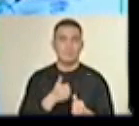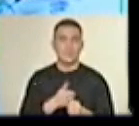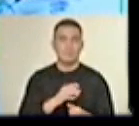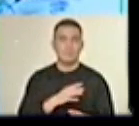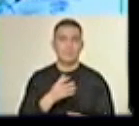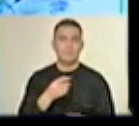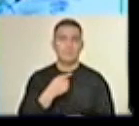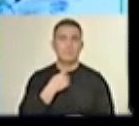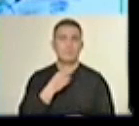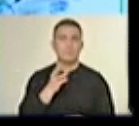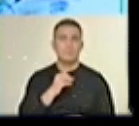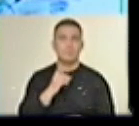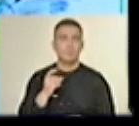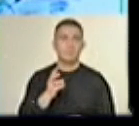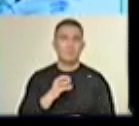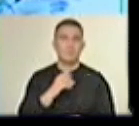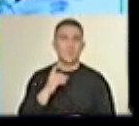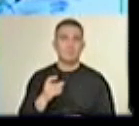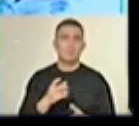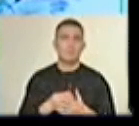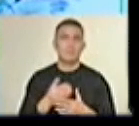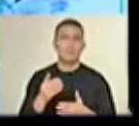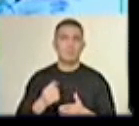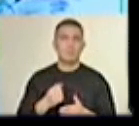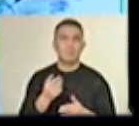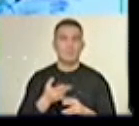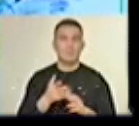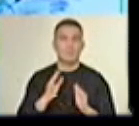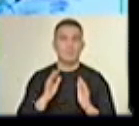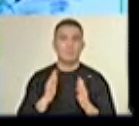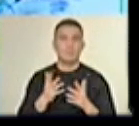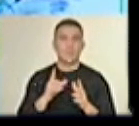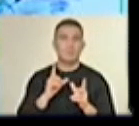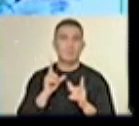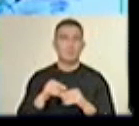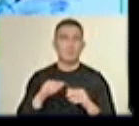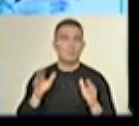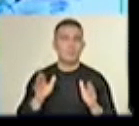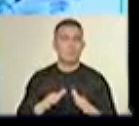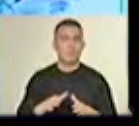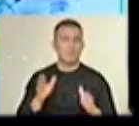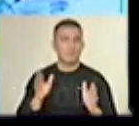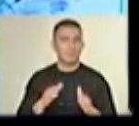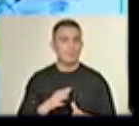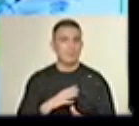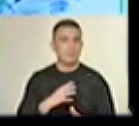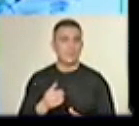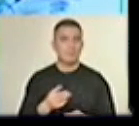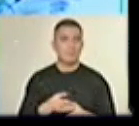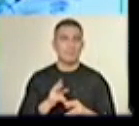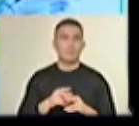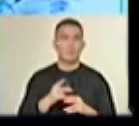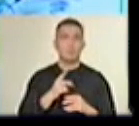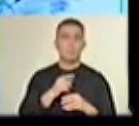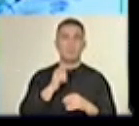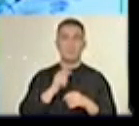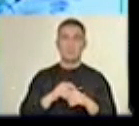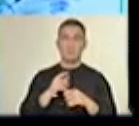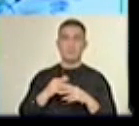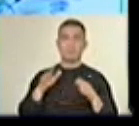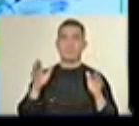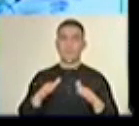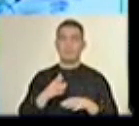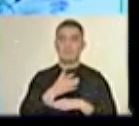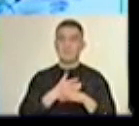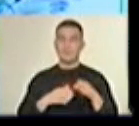Мах-мах крыльями, Журка и вдруг полетел. Вспомнили, ребята? Вначале Журке подрезали крылья,